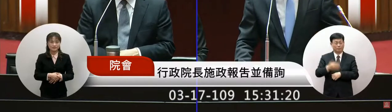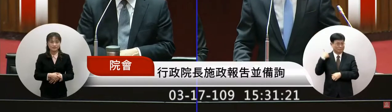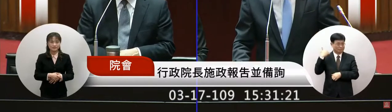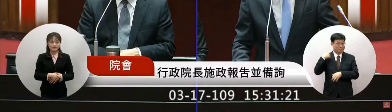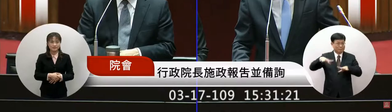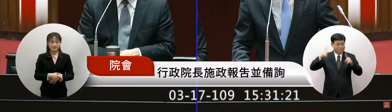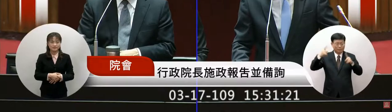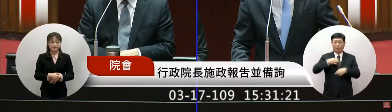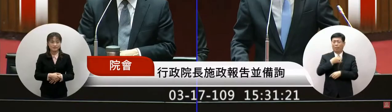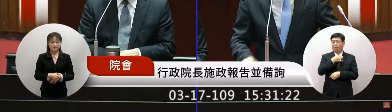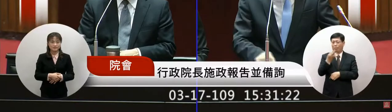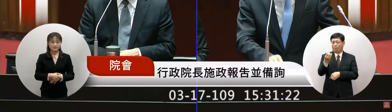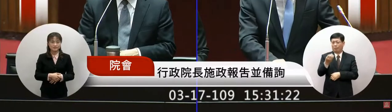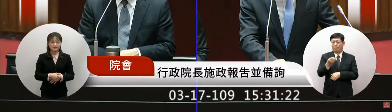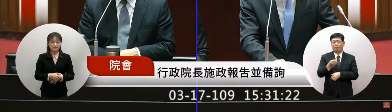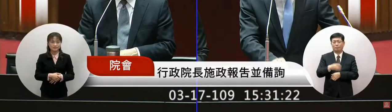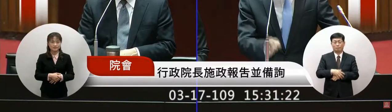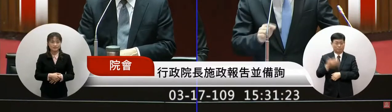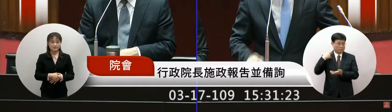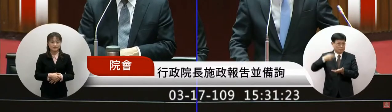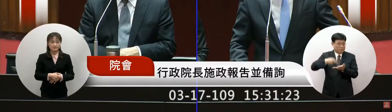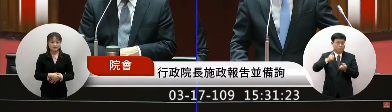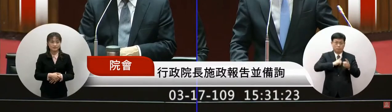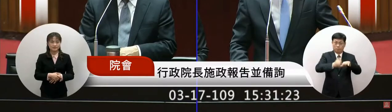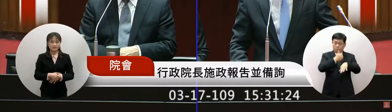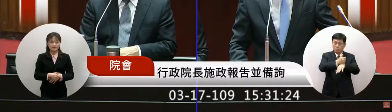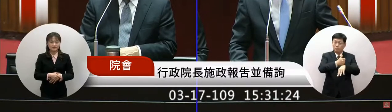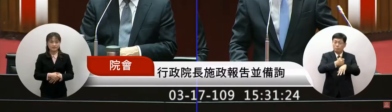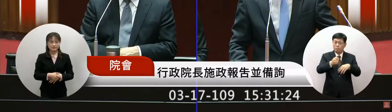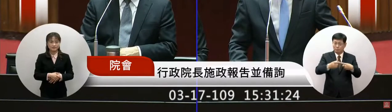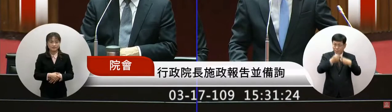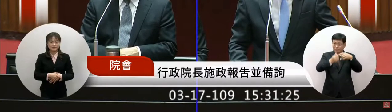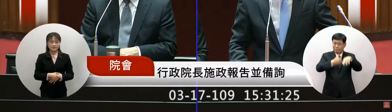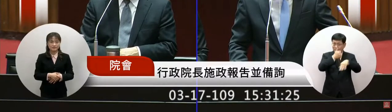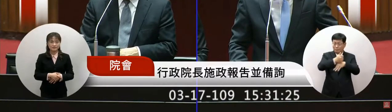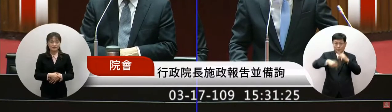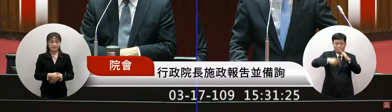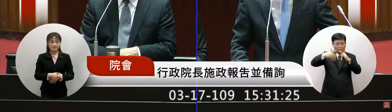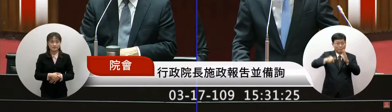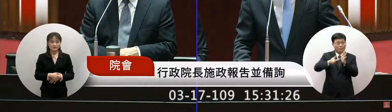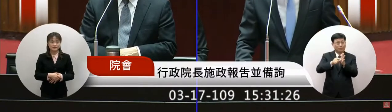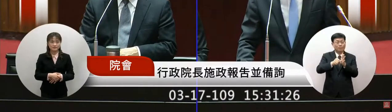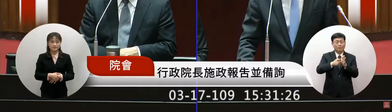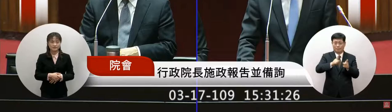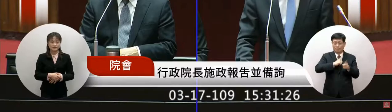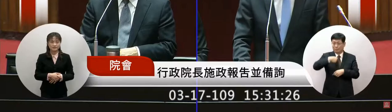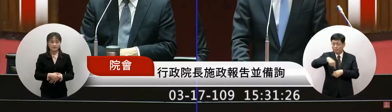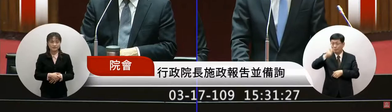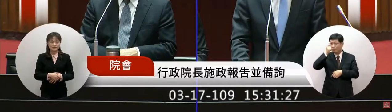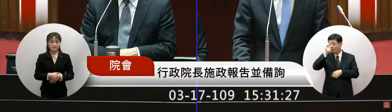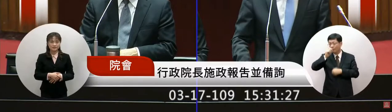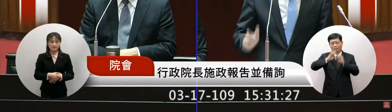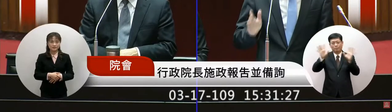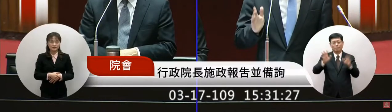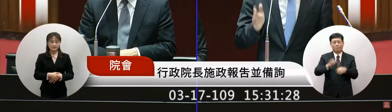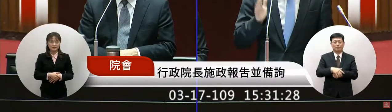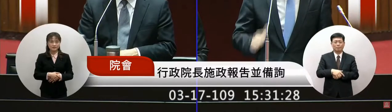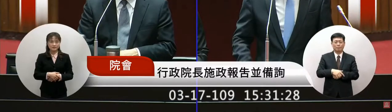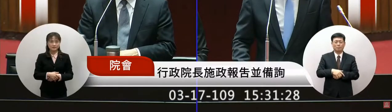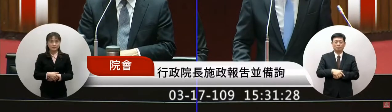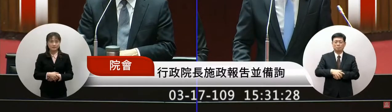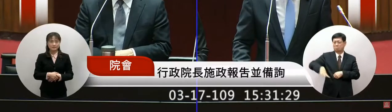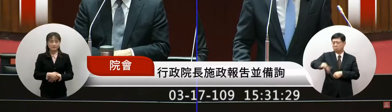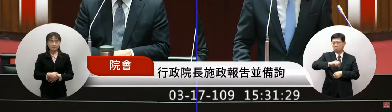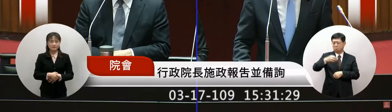迄当阵拢无钱，顶届你咧头一摆做行政院院长的时阵吼，你到台南，你去宣布，